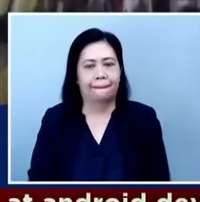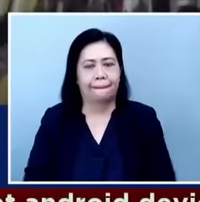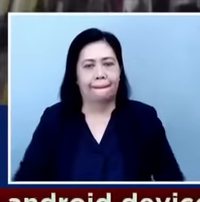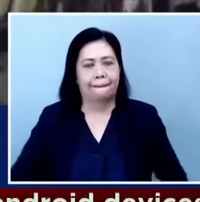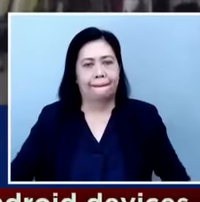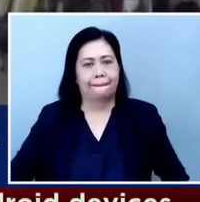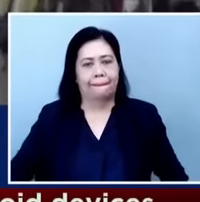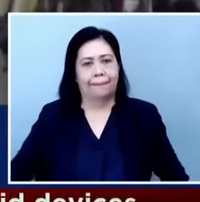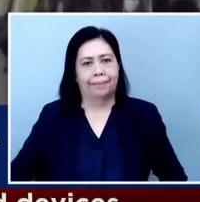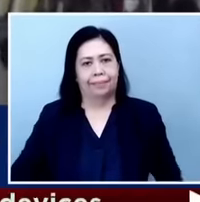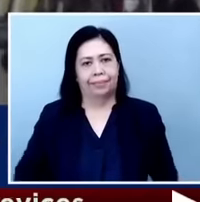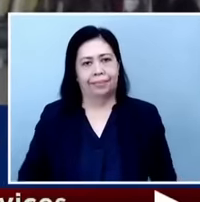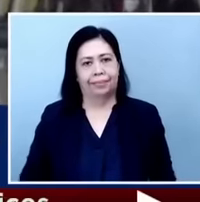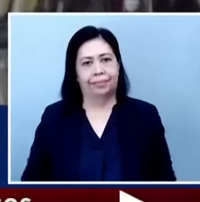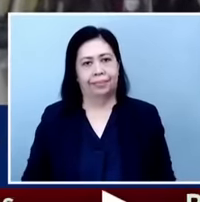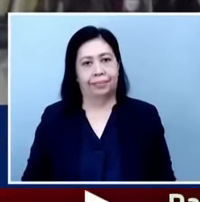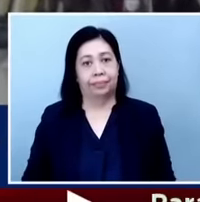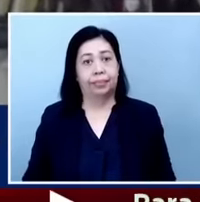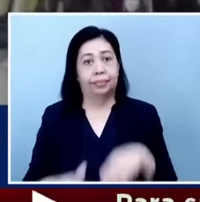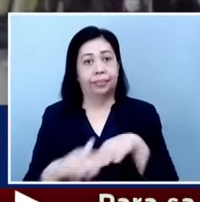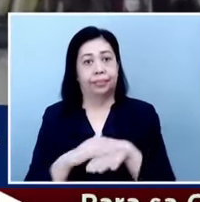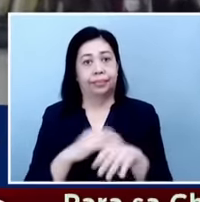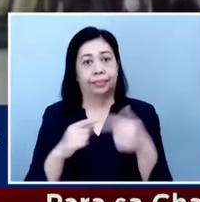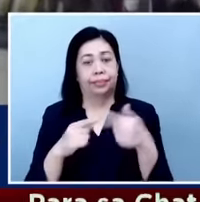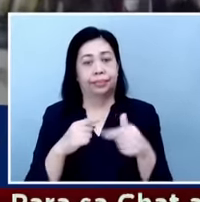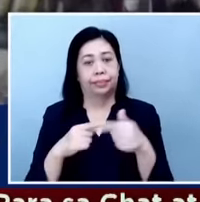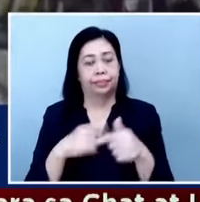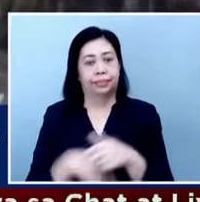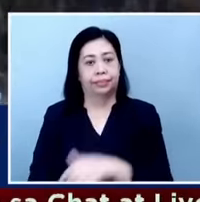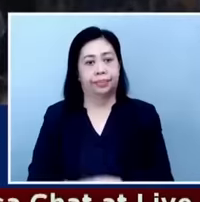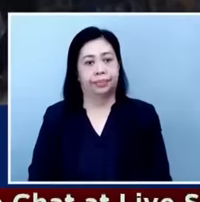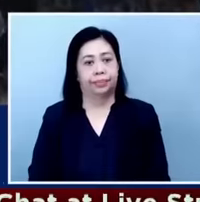Oh, papasok na ng gate. Papasok na ng gate.